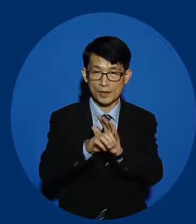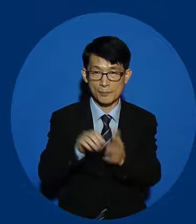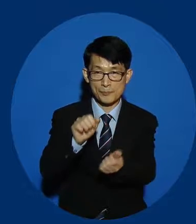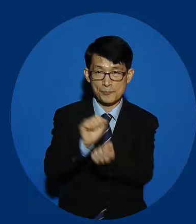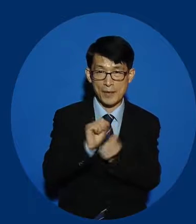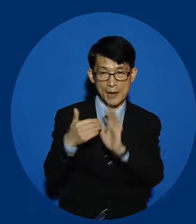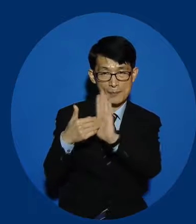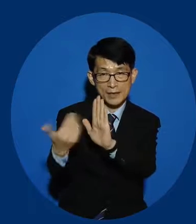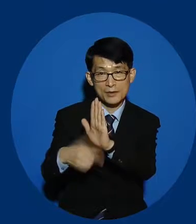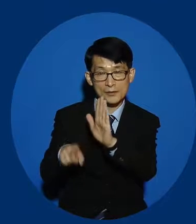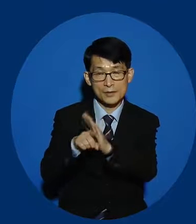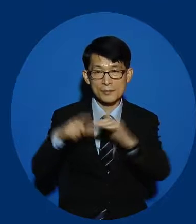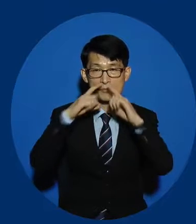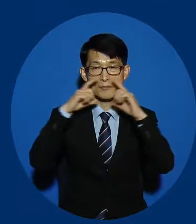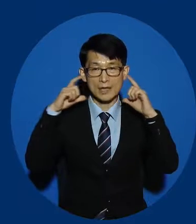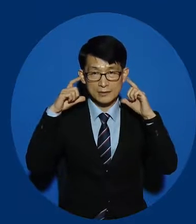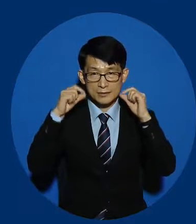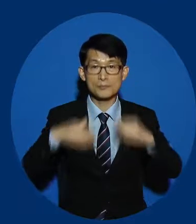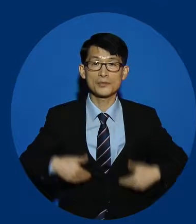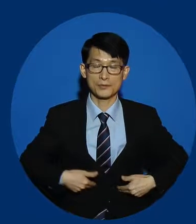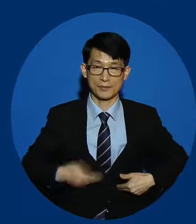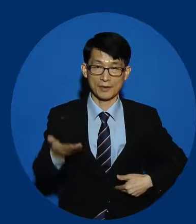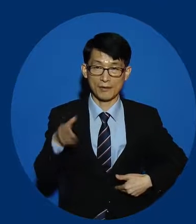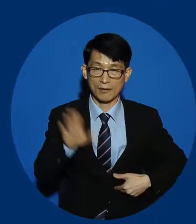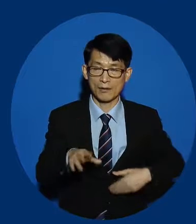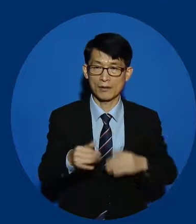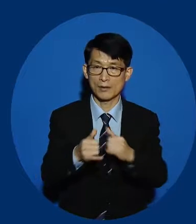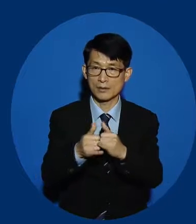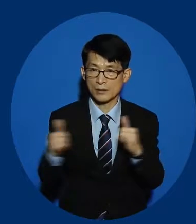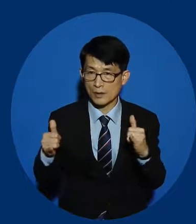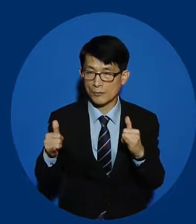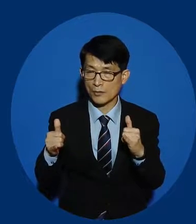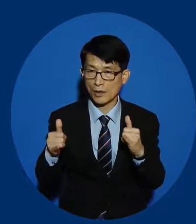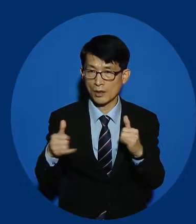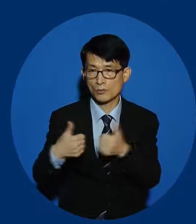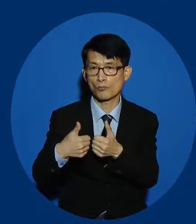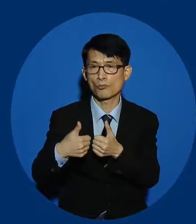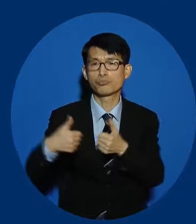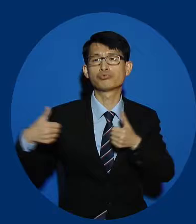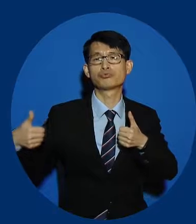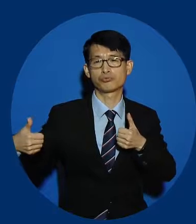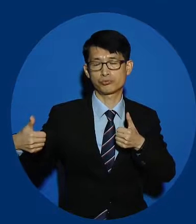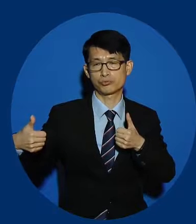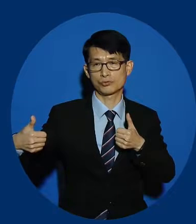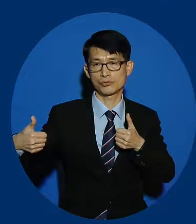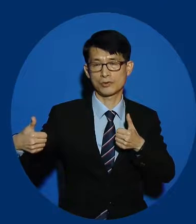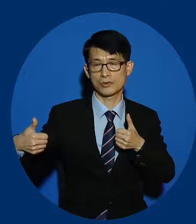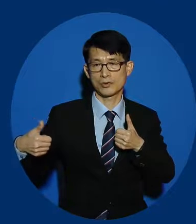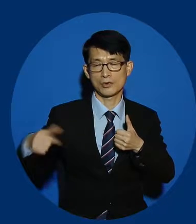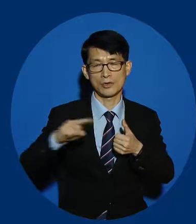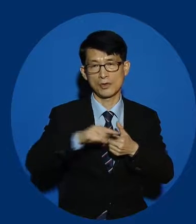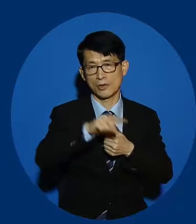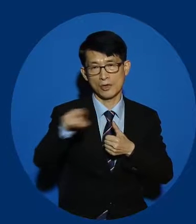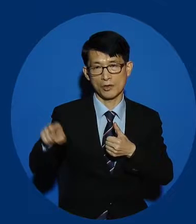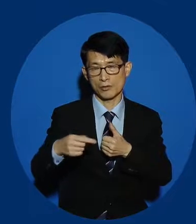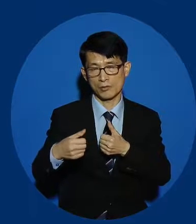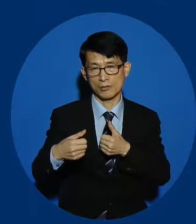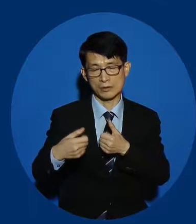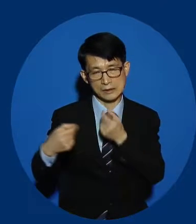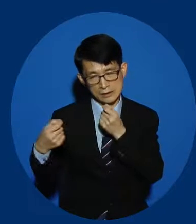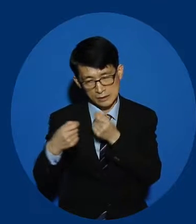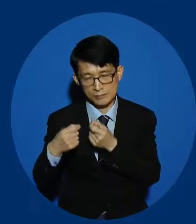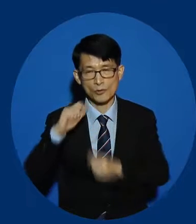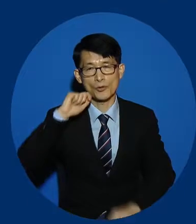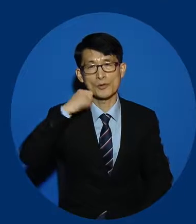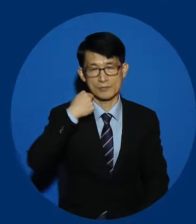필수적인 제품인데 반면에 사람과 사람 사이를 단절하는 그런 또 다른 좀 아이러니를 나왔습니다. 특히 그